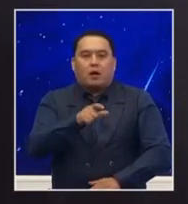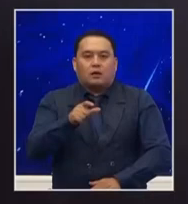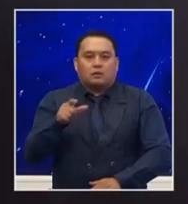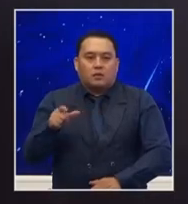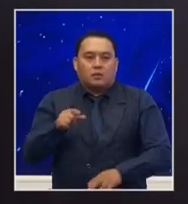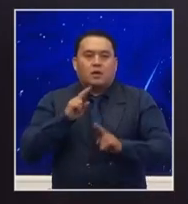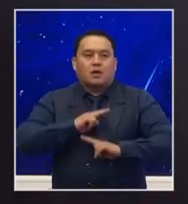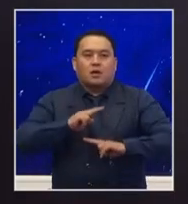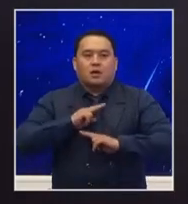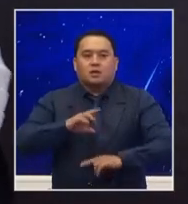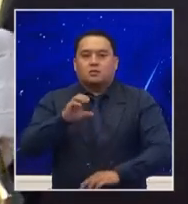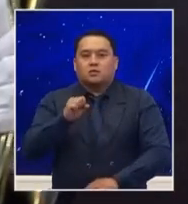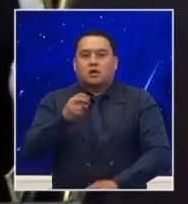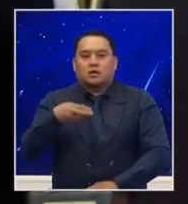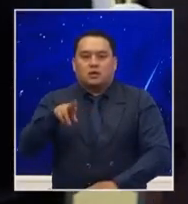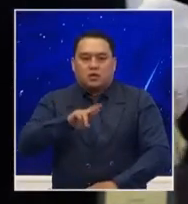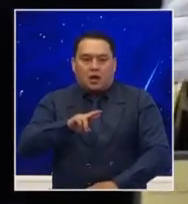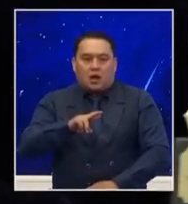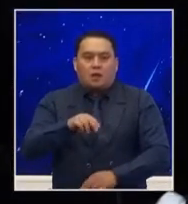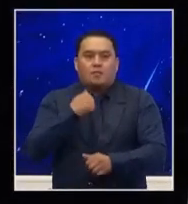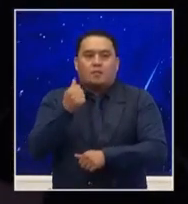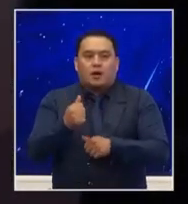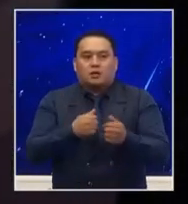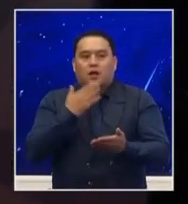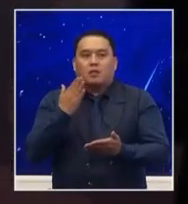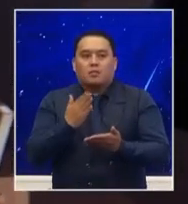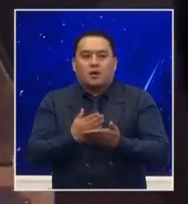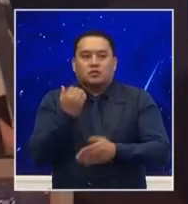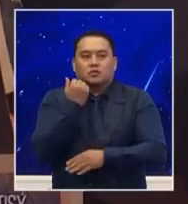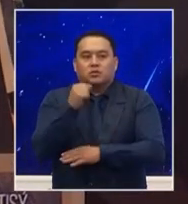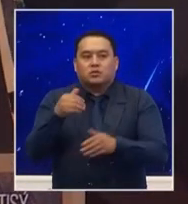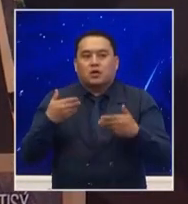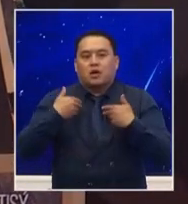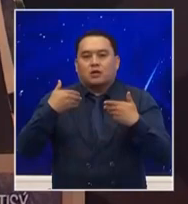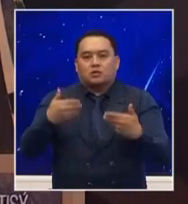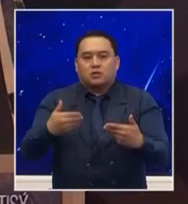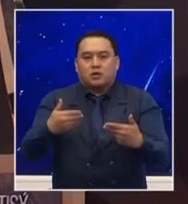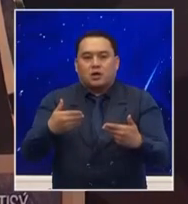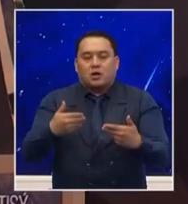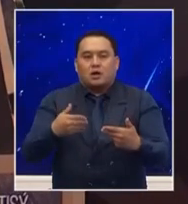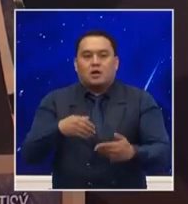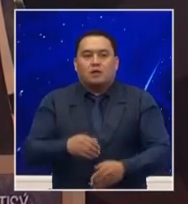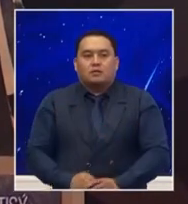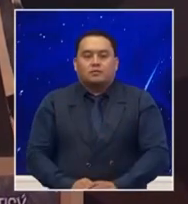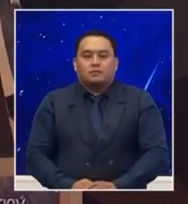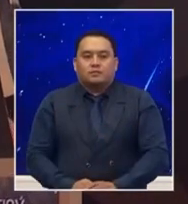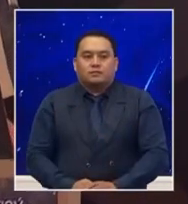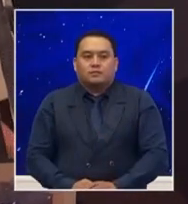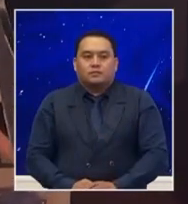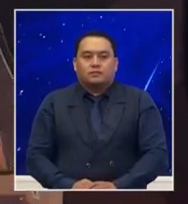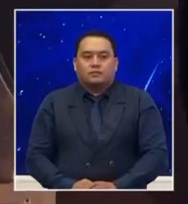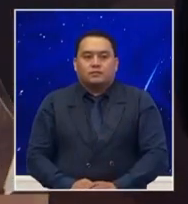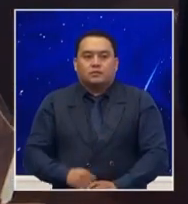қатарында әріптесім Сәния Бақытқызының да материалы бар. Жеңісін құтты болсын, Сәния. Енді әсеріңмен бөліссең.